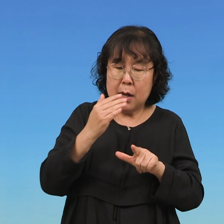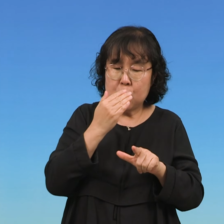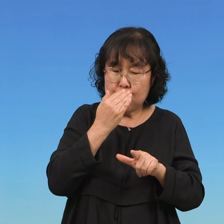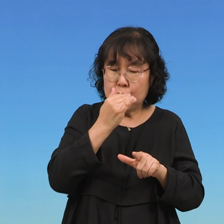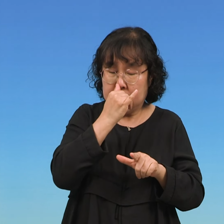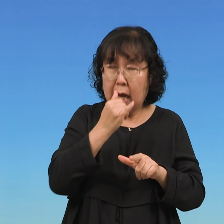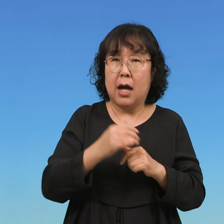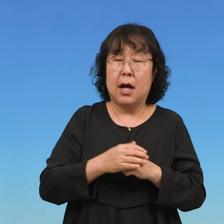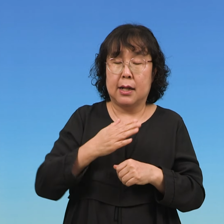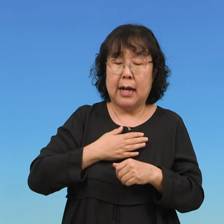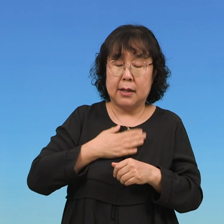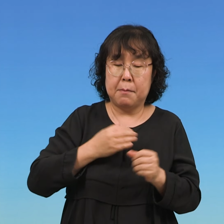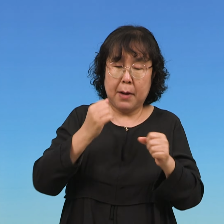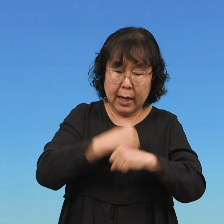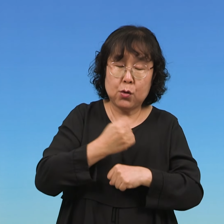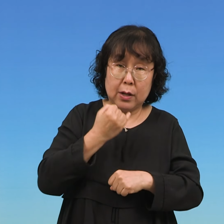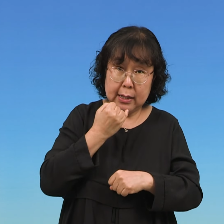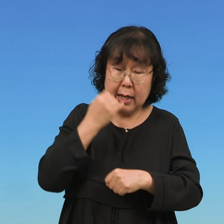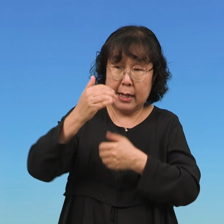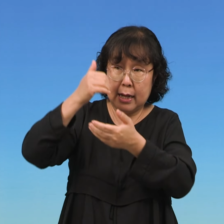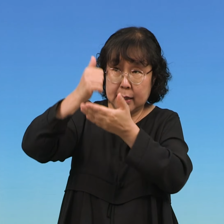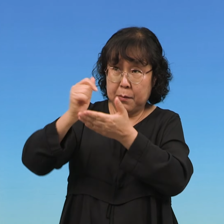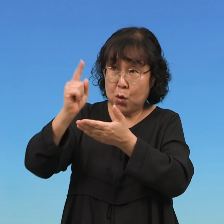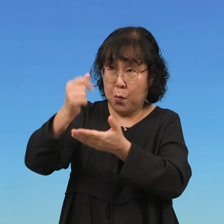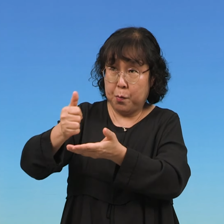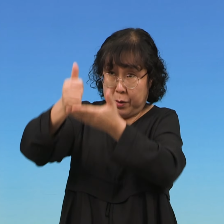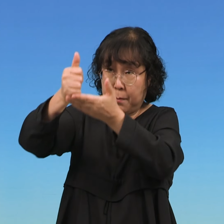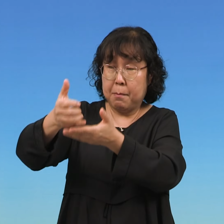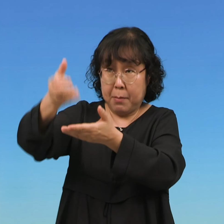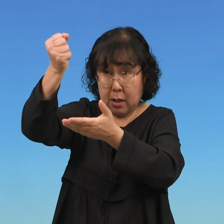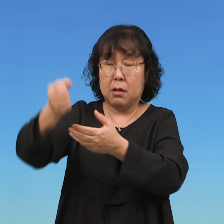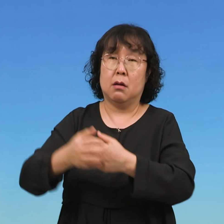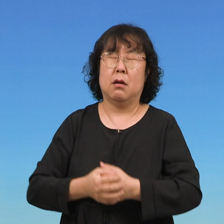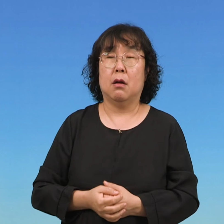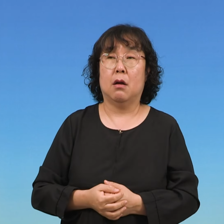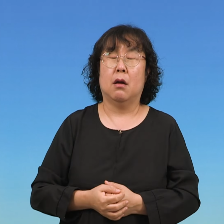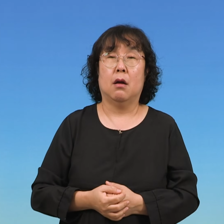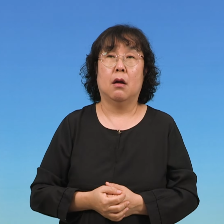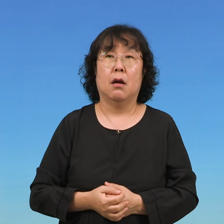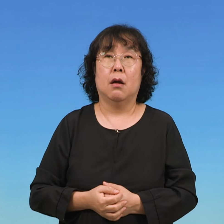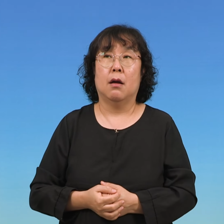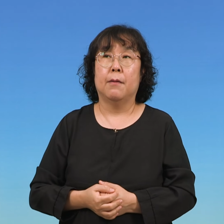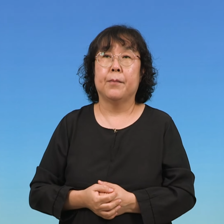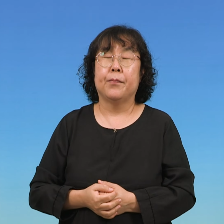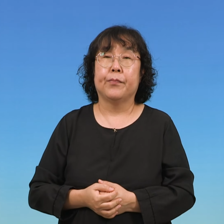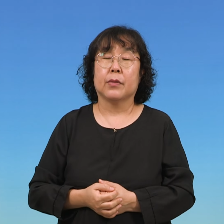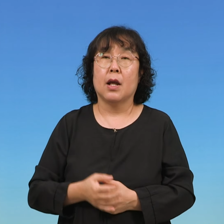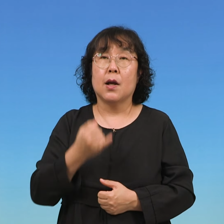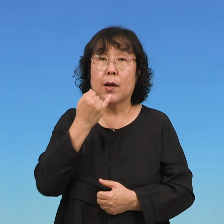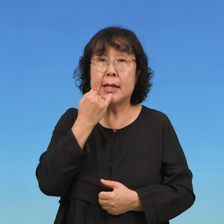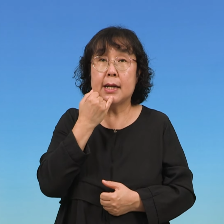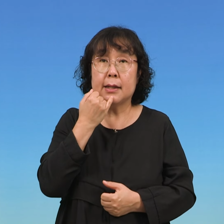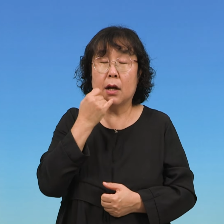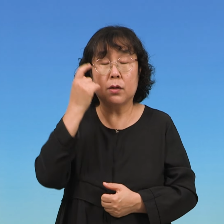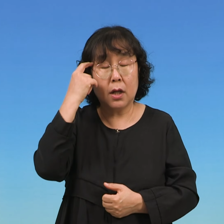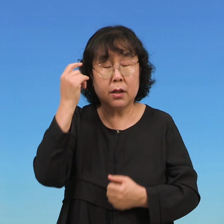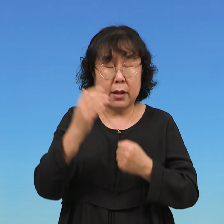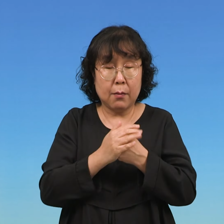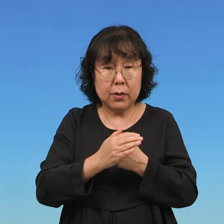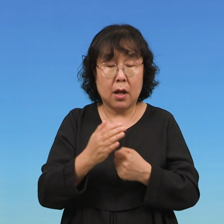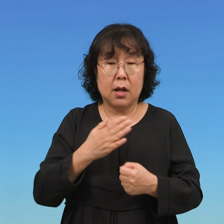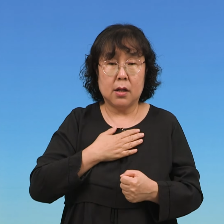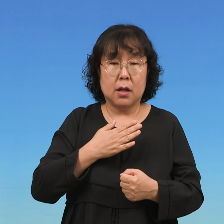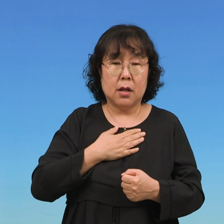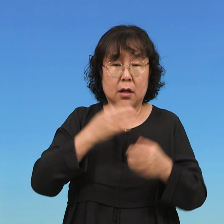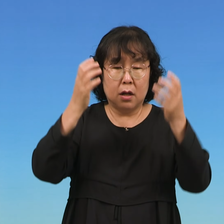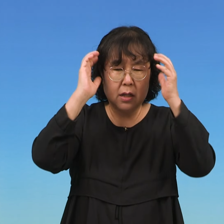수 있다면 나는 쇠해도 괜찮다 아니면 쇠도 괜찮다는데 뭐 전제가 그런데 거기에 무슨 생각이